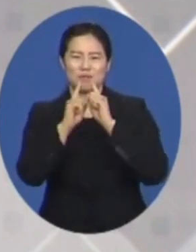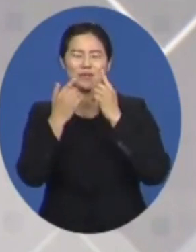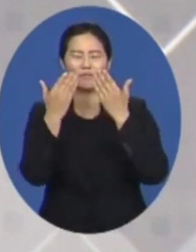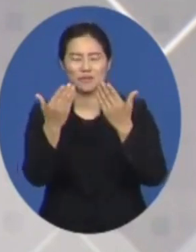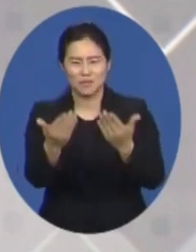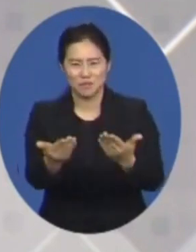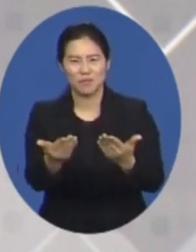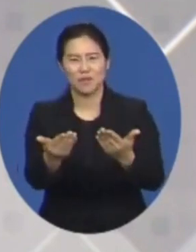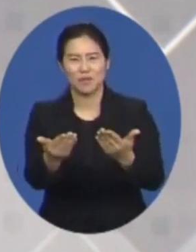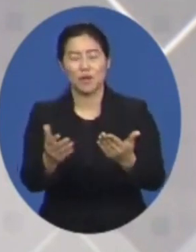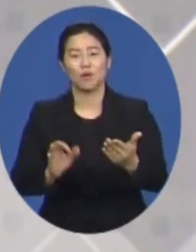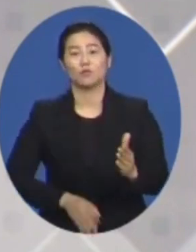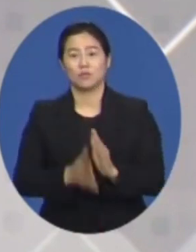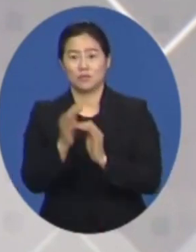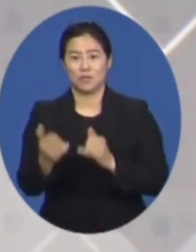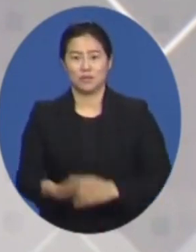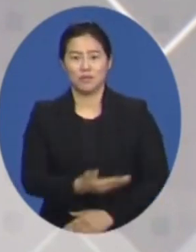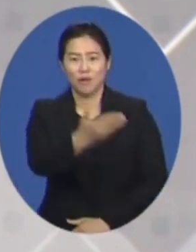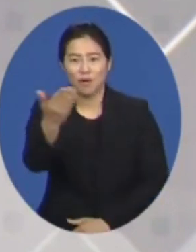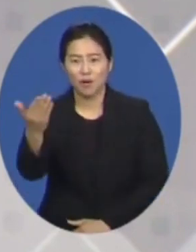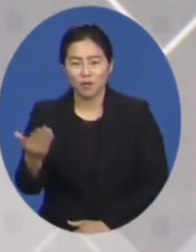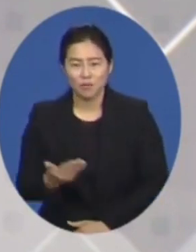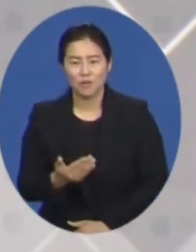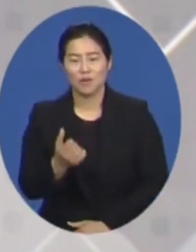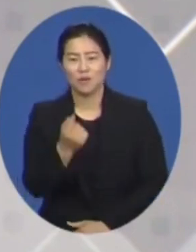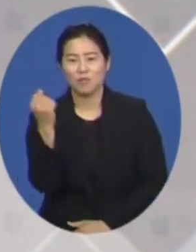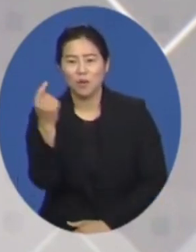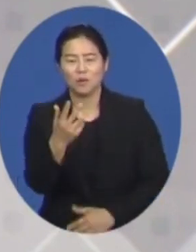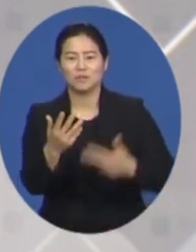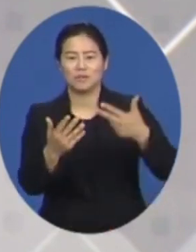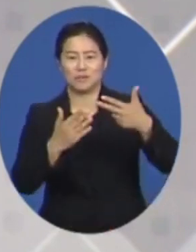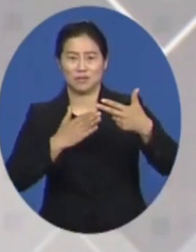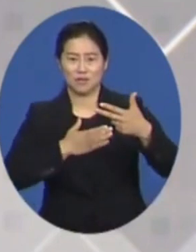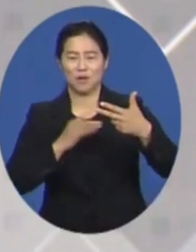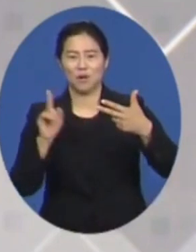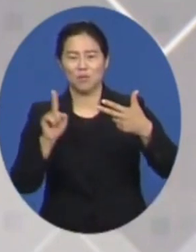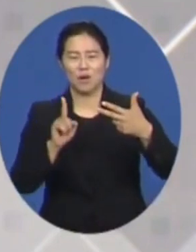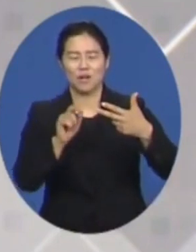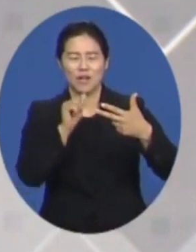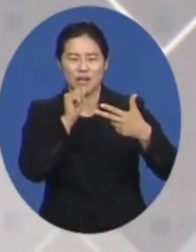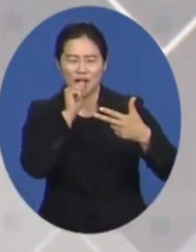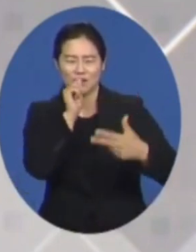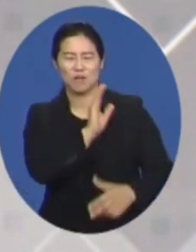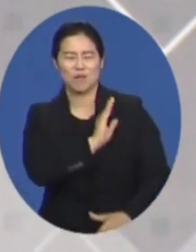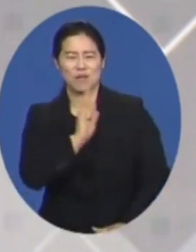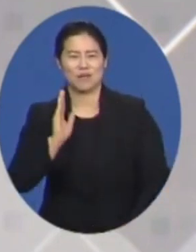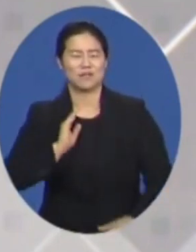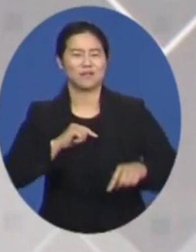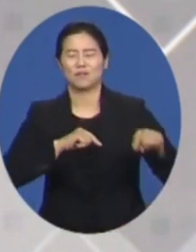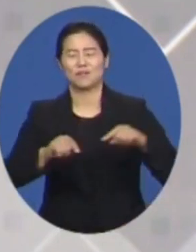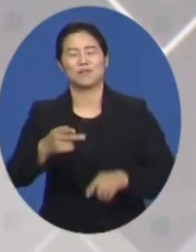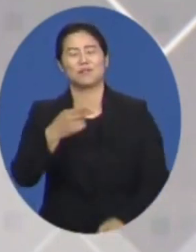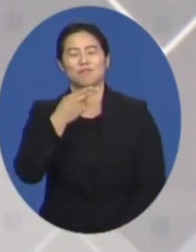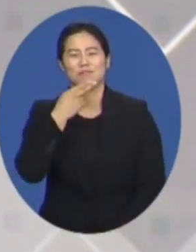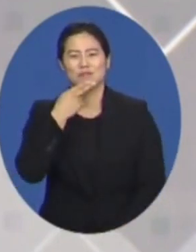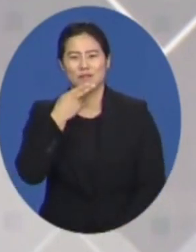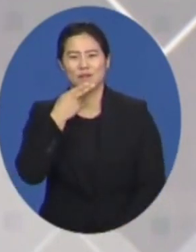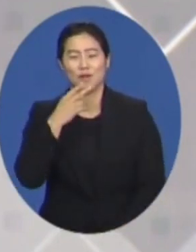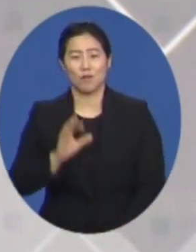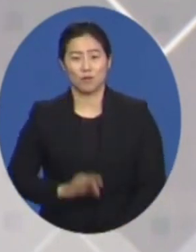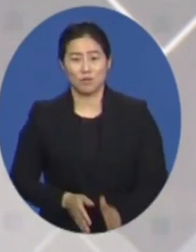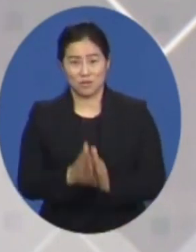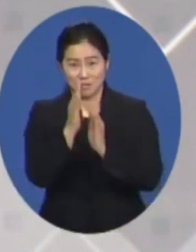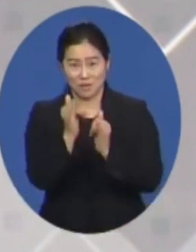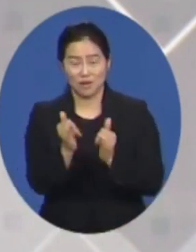드립니다 원주 시민 여러분 기어 7 본 표 지섭은 절대 배 시대 정치를 하지 않겠습니다 원주